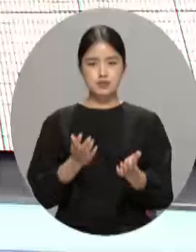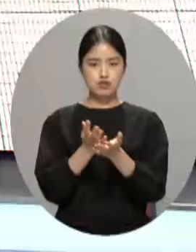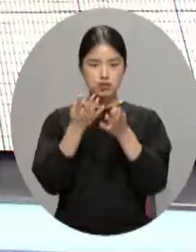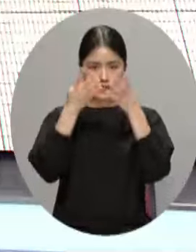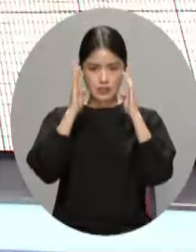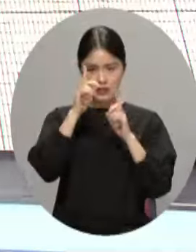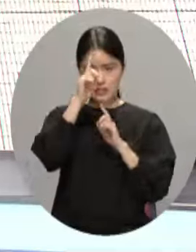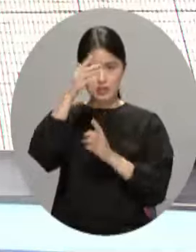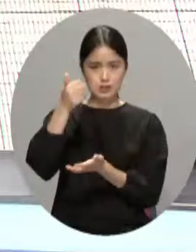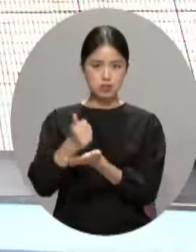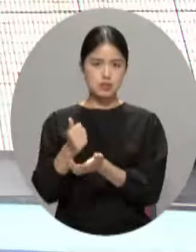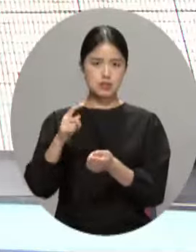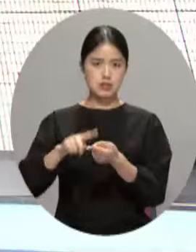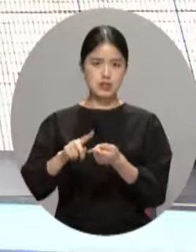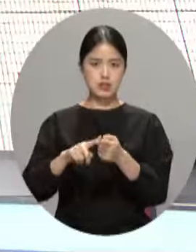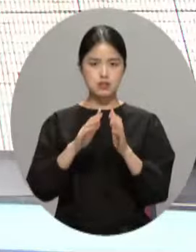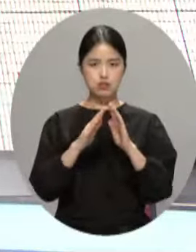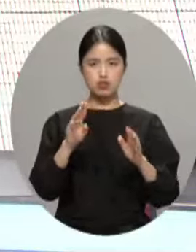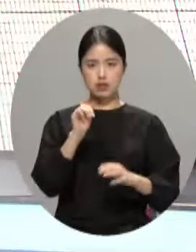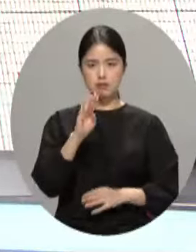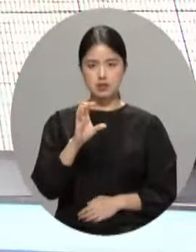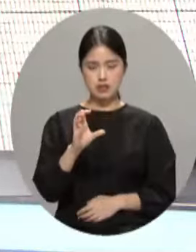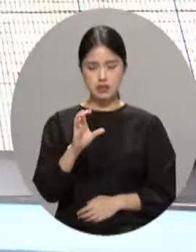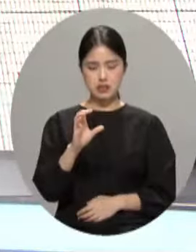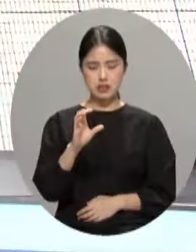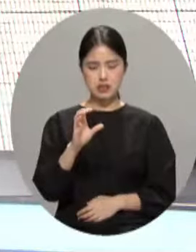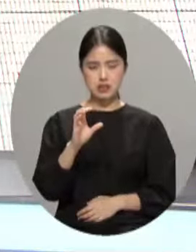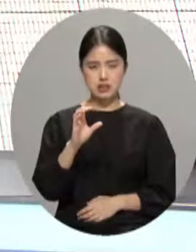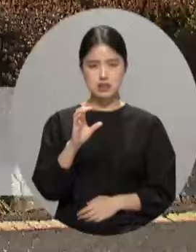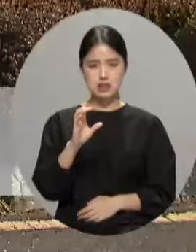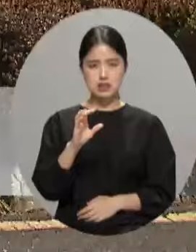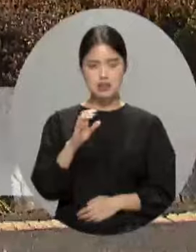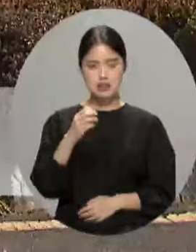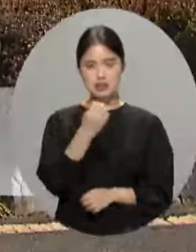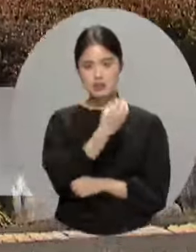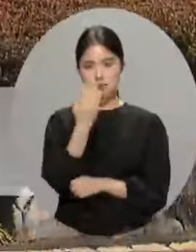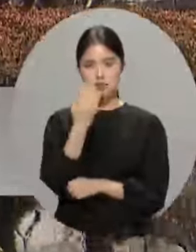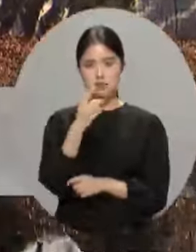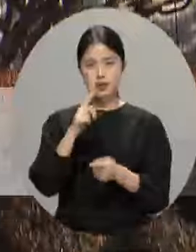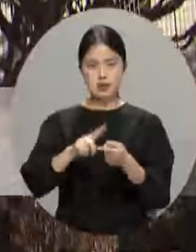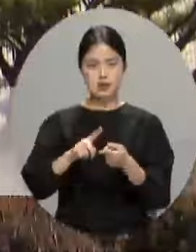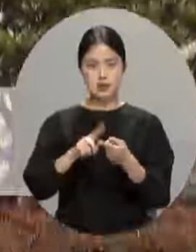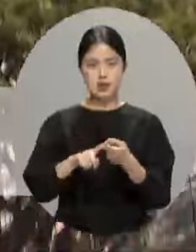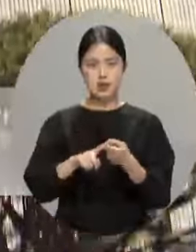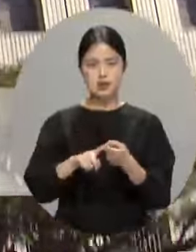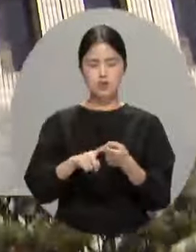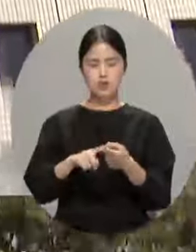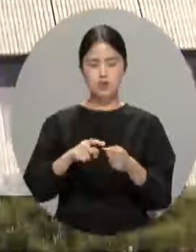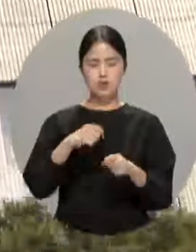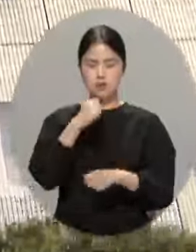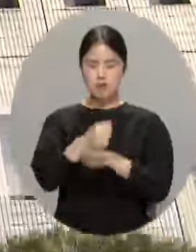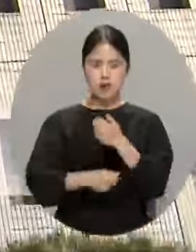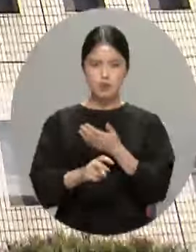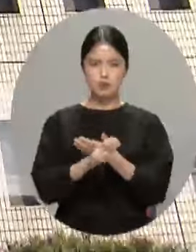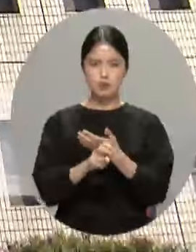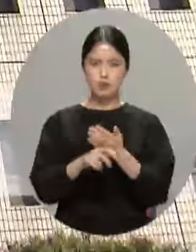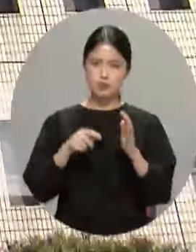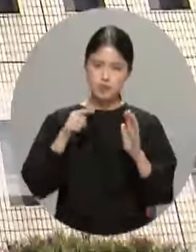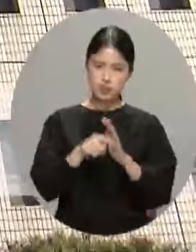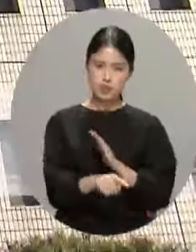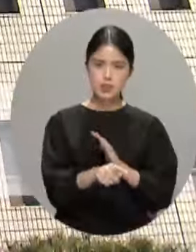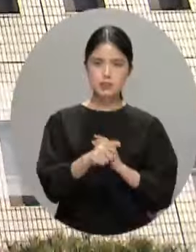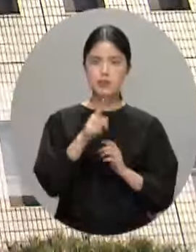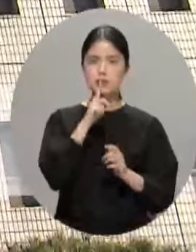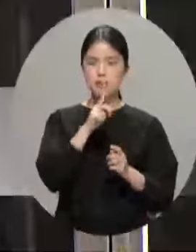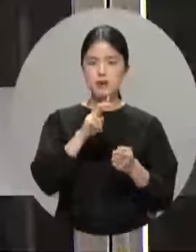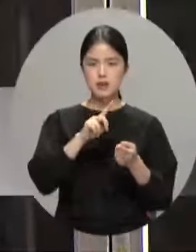군산대 이장호 총장에 대한 전주 MBC 취재가 무단 침입이라는 경찰의 판단은 근거가 미흡하다며 검찰이 사건을